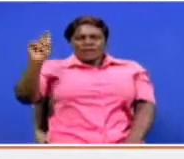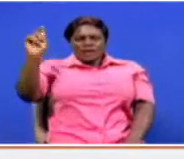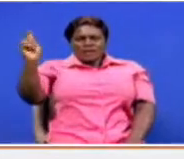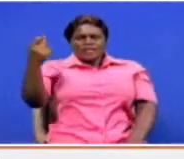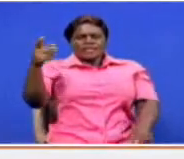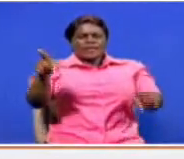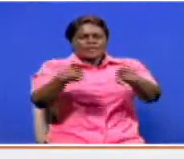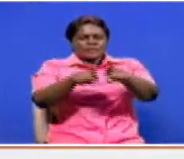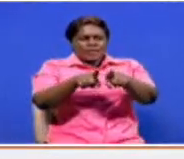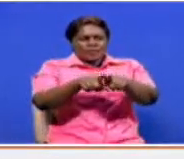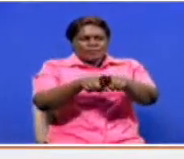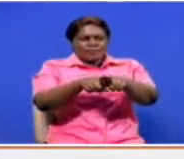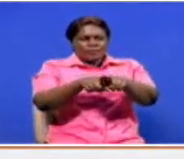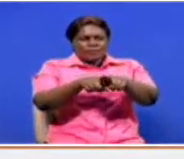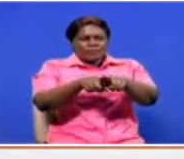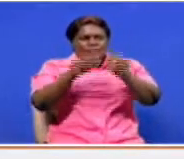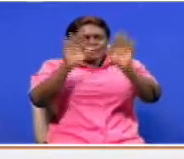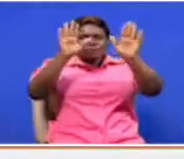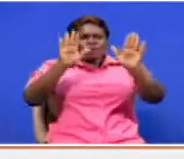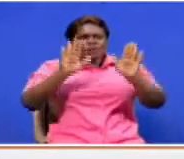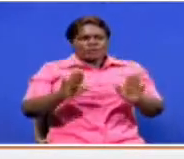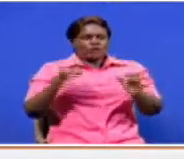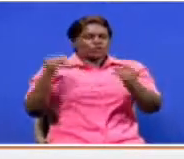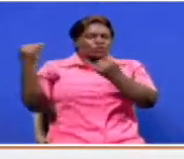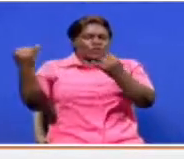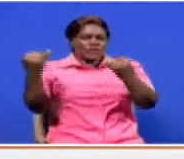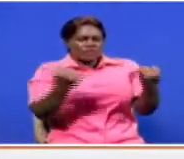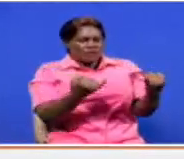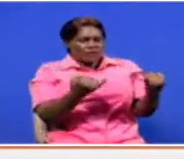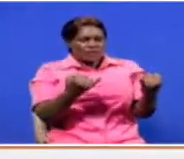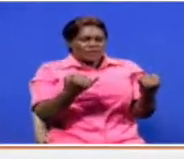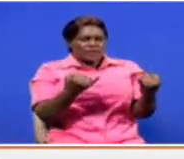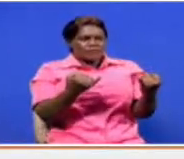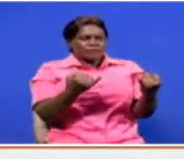pia tukiona kwamba ni kuna umuhimu wa kualika, then